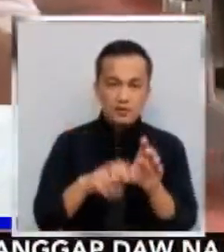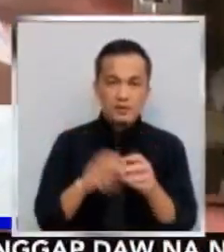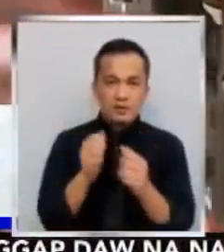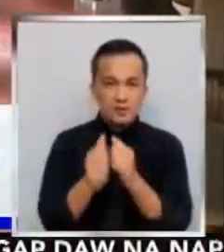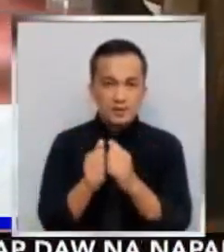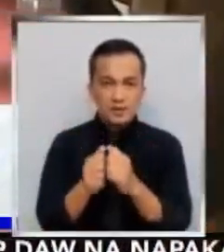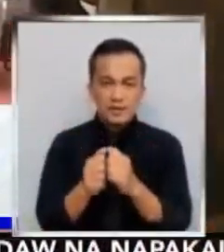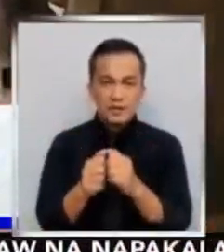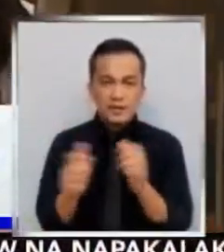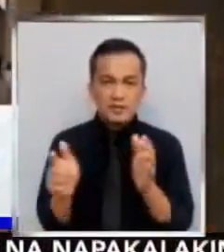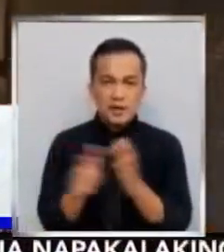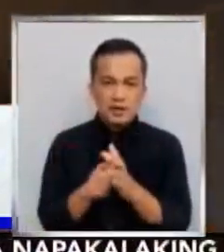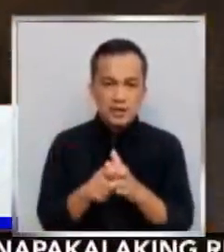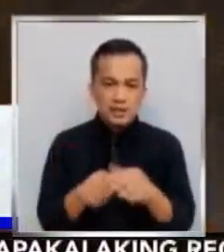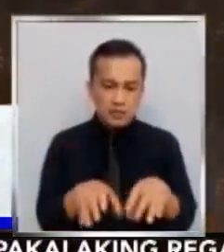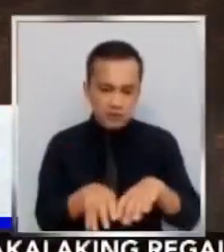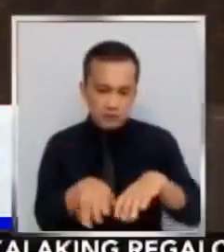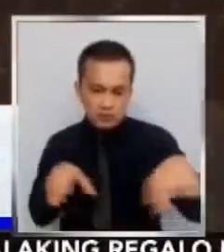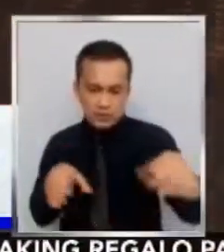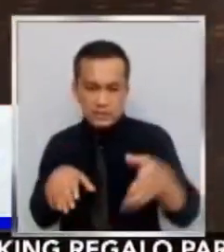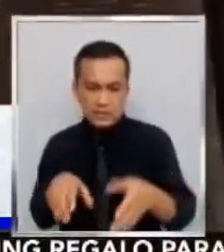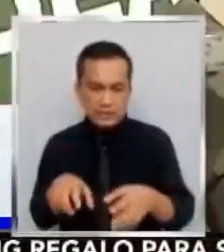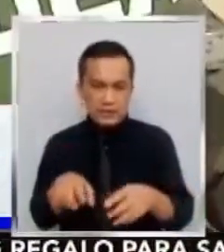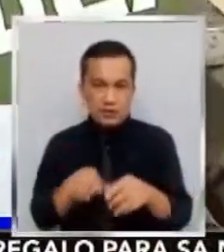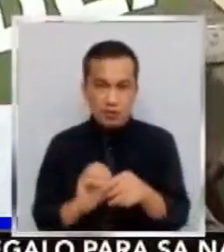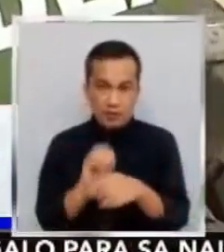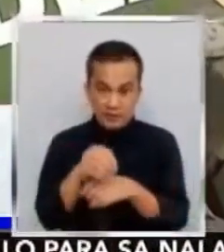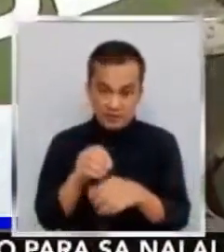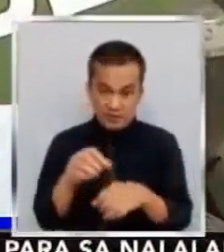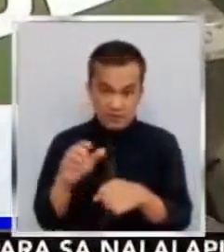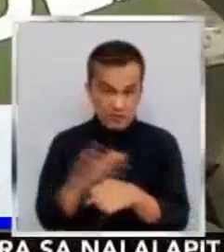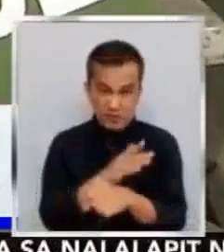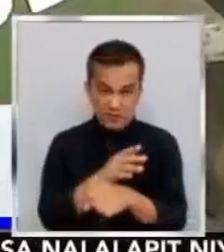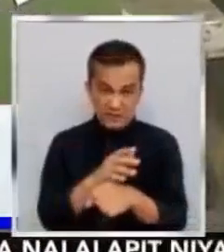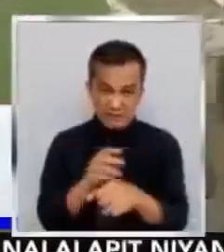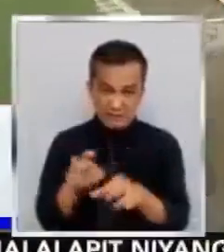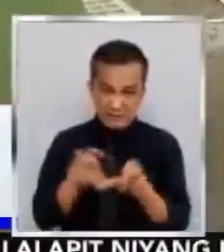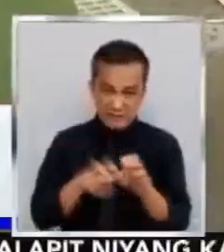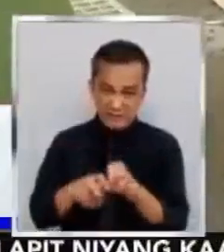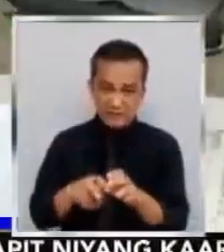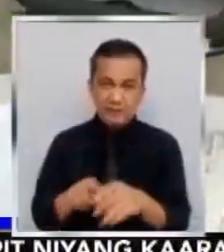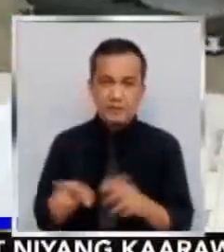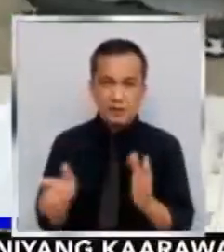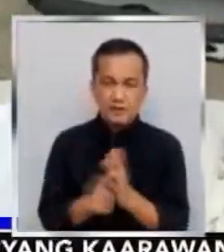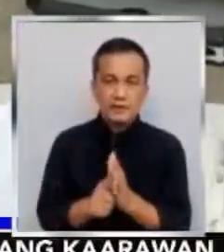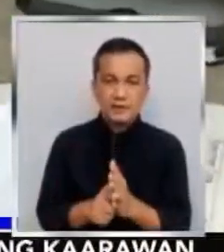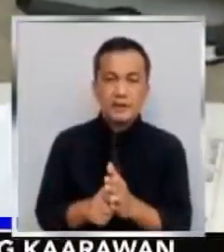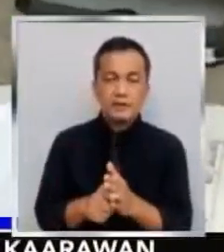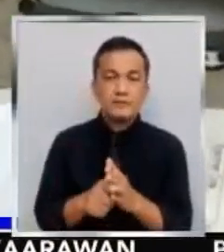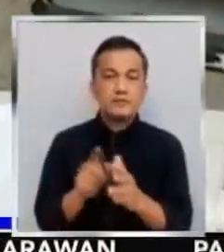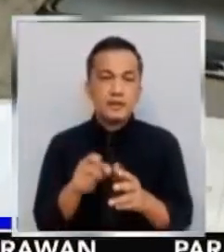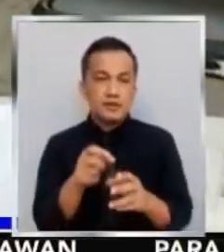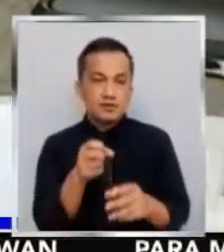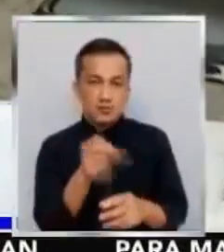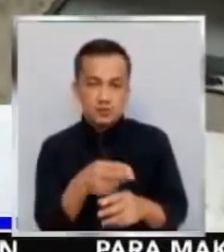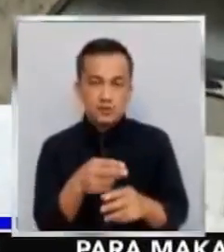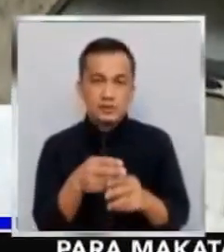pasilyo na lagpas na sa seating capacity ng mga bus. Nagsagawa rin ng random drug testing ang PDEA at